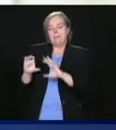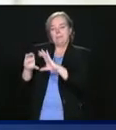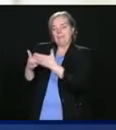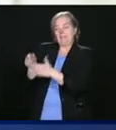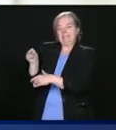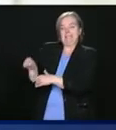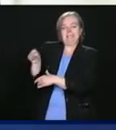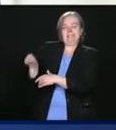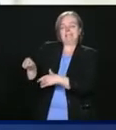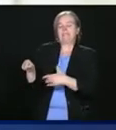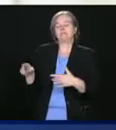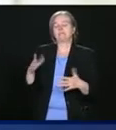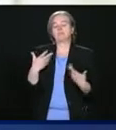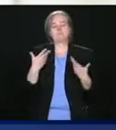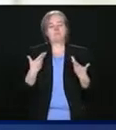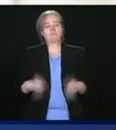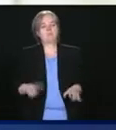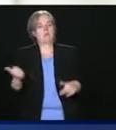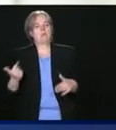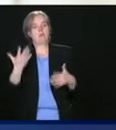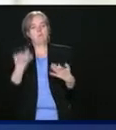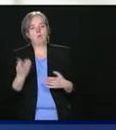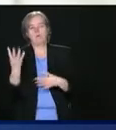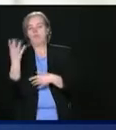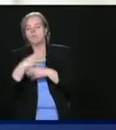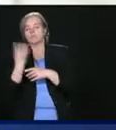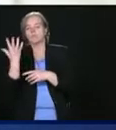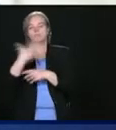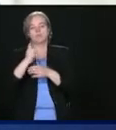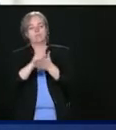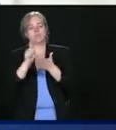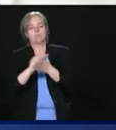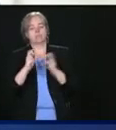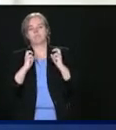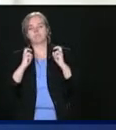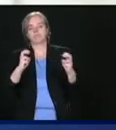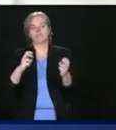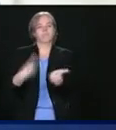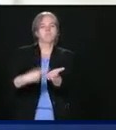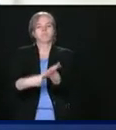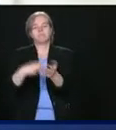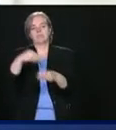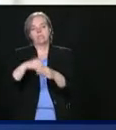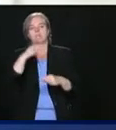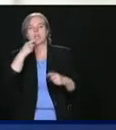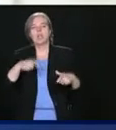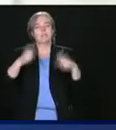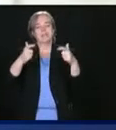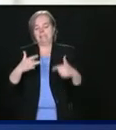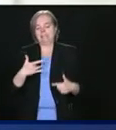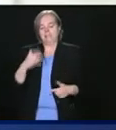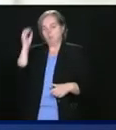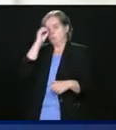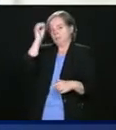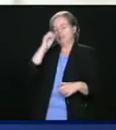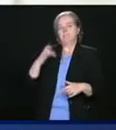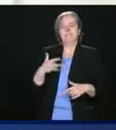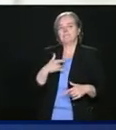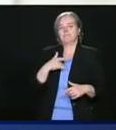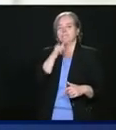avoir un Parlement qui siège 4 ou 5 jours par semaine et je pense que c'est pas la bonne chose à faire. C'est pas le bon